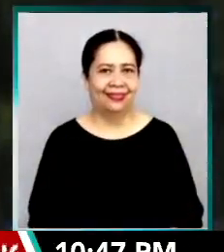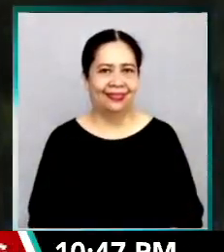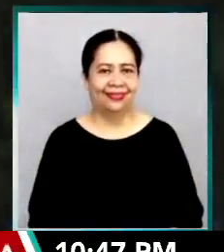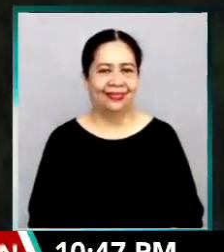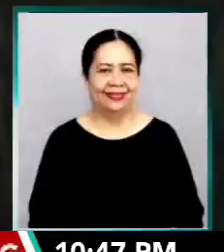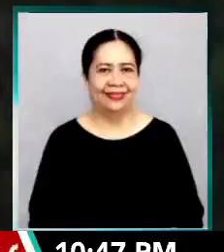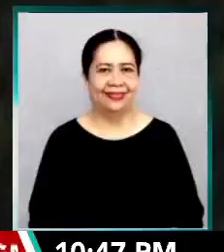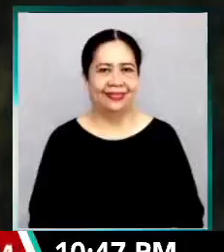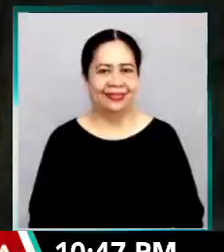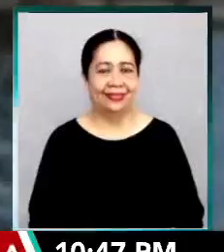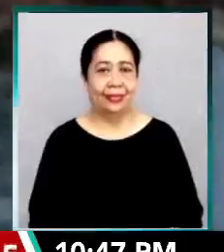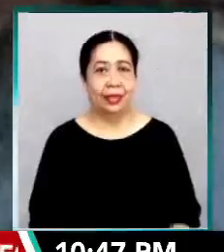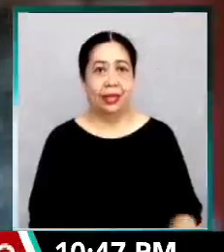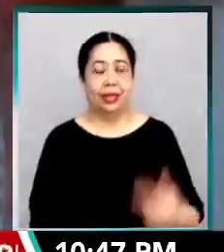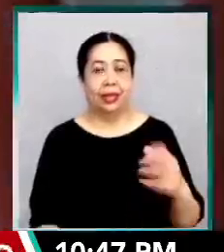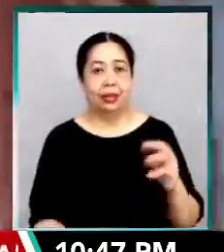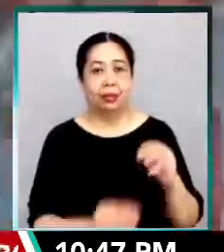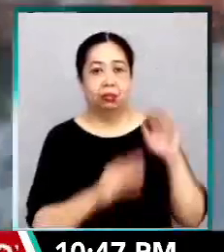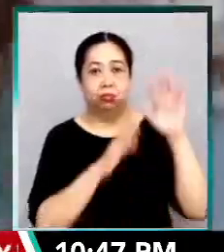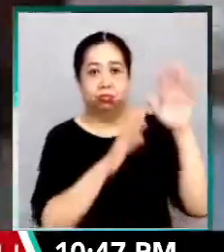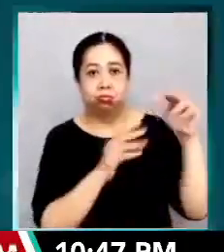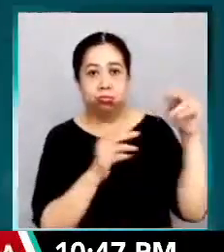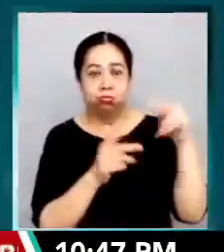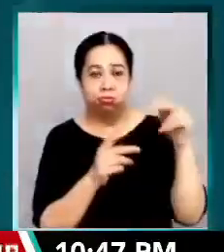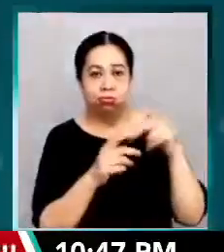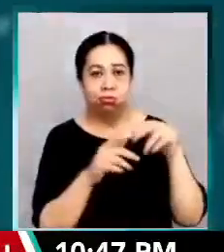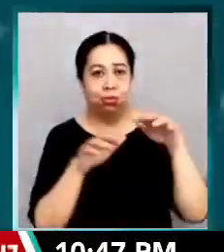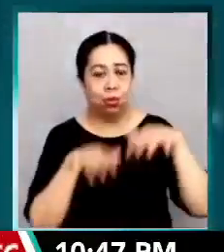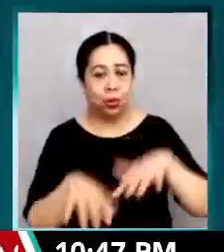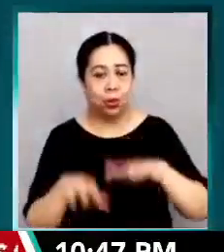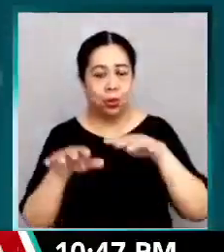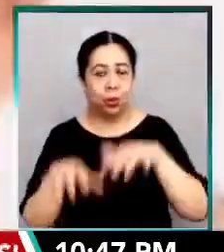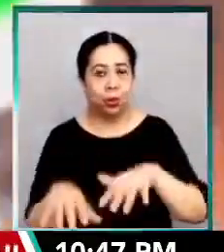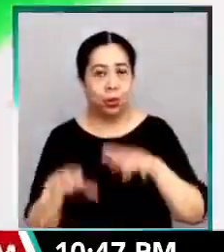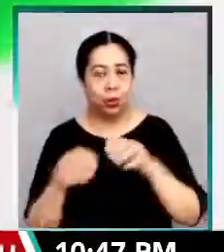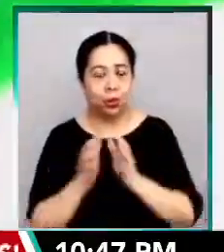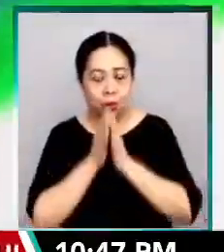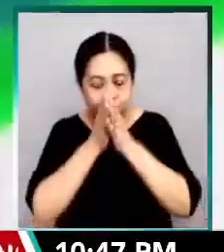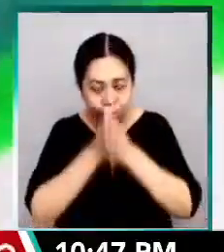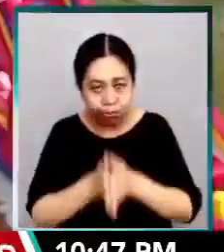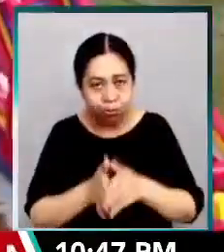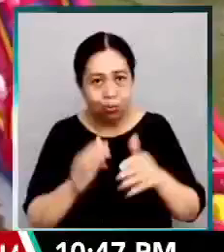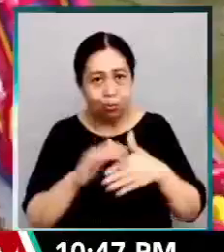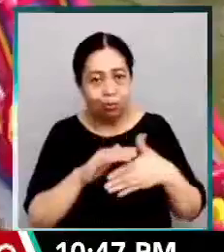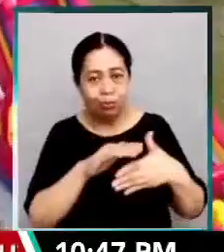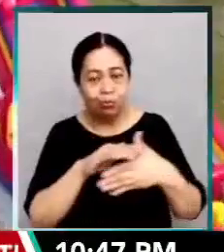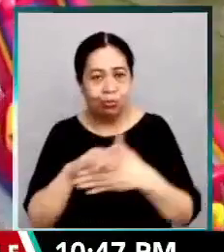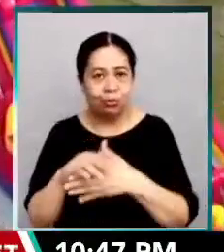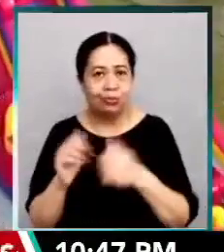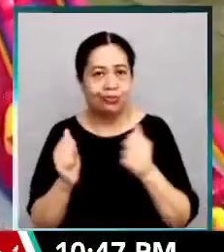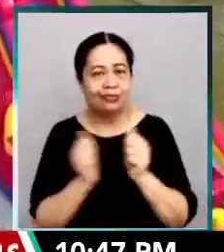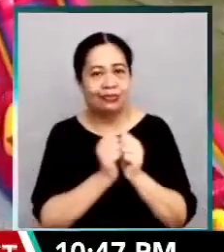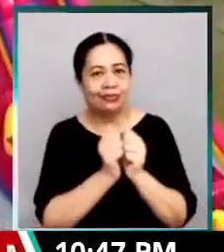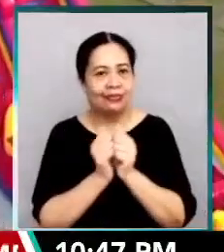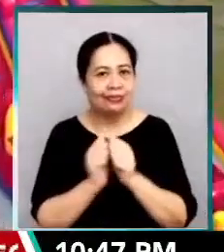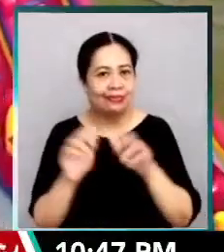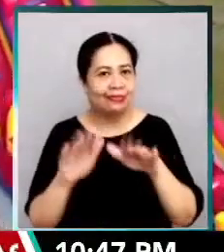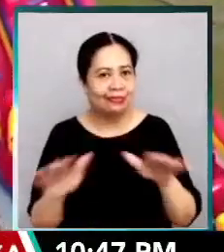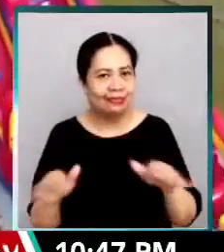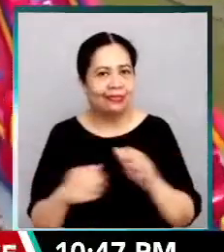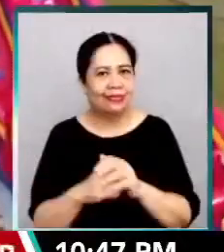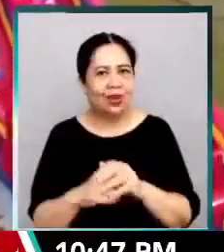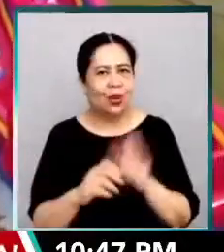Keep up sa mountain top, pa-float, float sa laot, dive in with Butanding at bonding with Chikiting. Talagang no more sana all